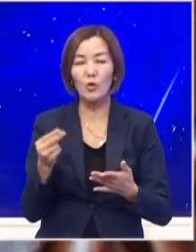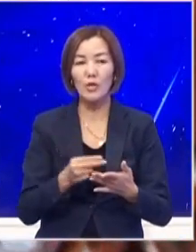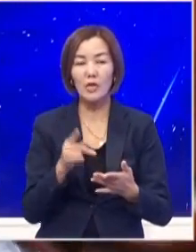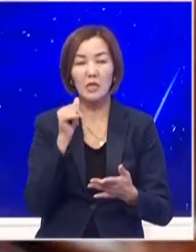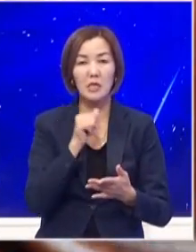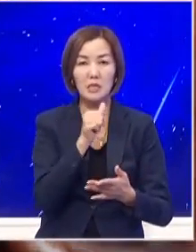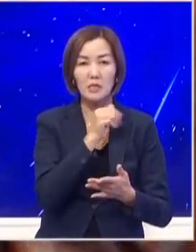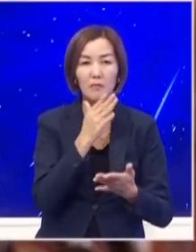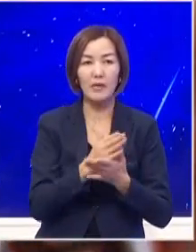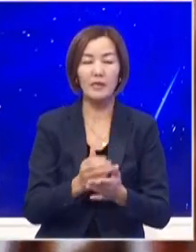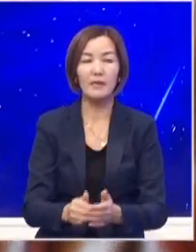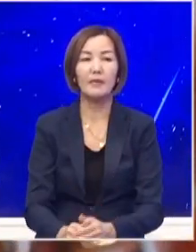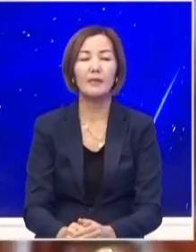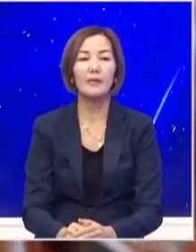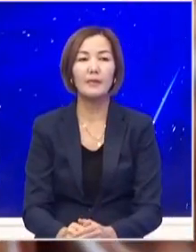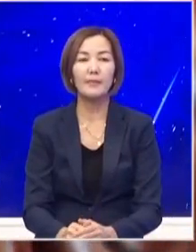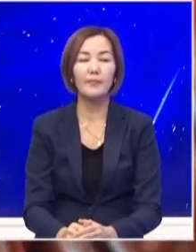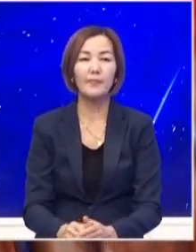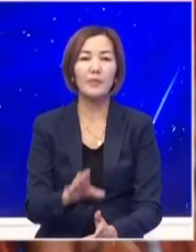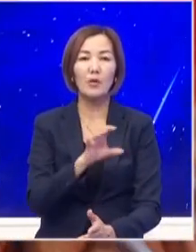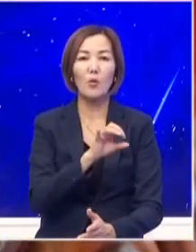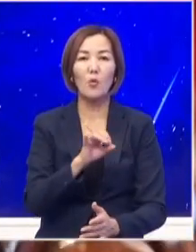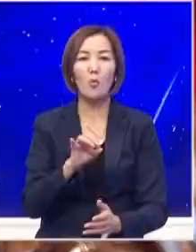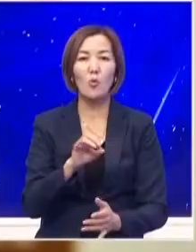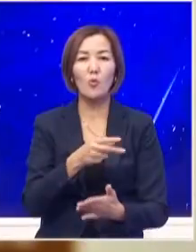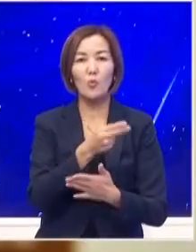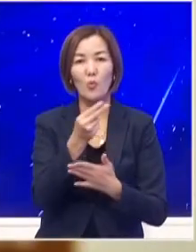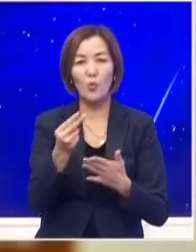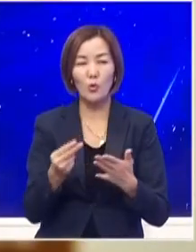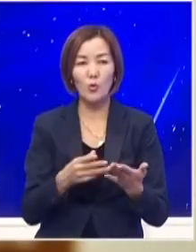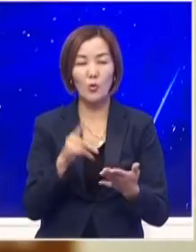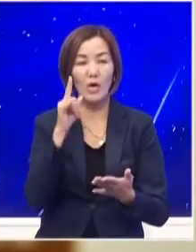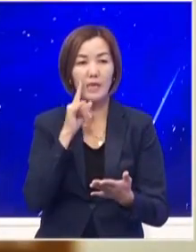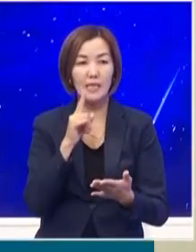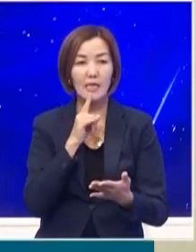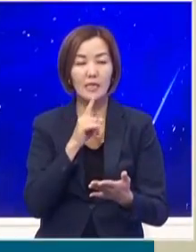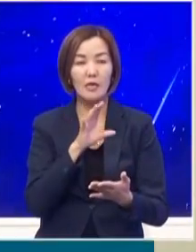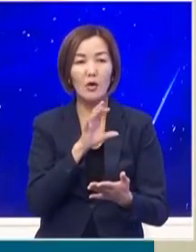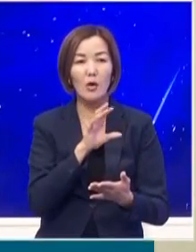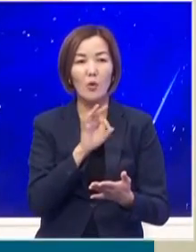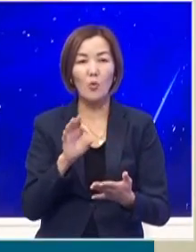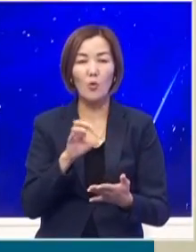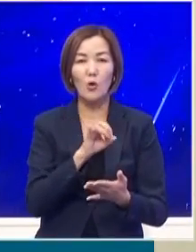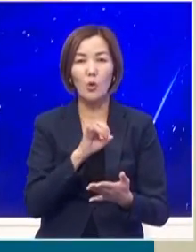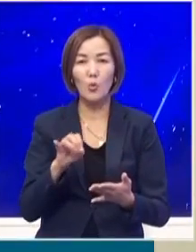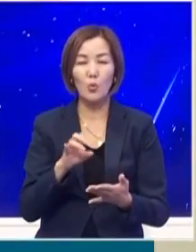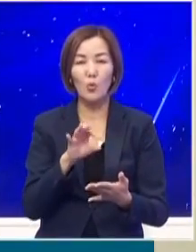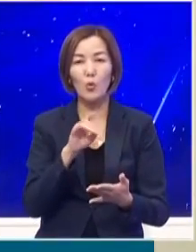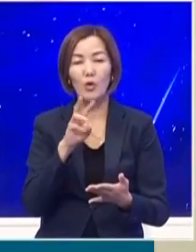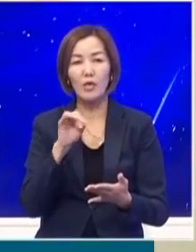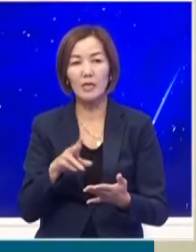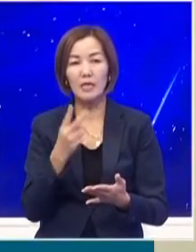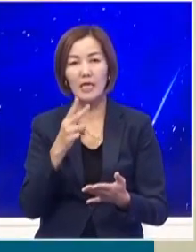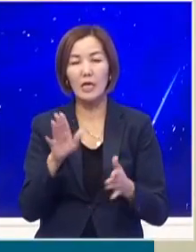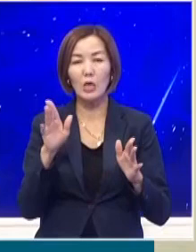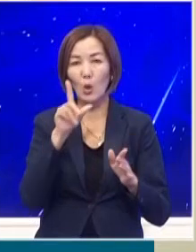сыры бар көрінеді. Енді мына ой өрнегіне де мән беретін болсақ, бұл жерде жаңа қазақтың ой өрнегі, мына жерде жаңа екі